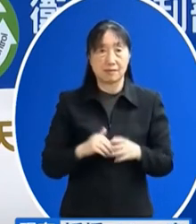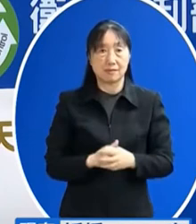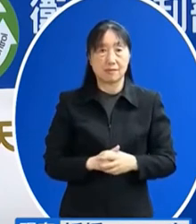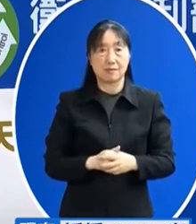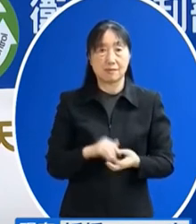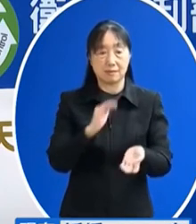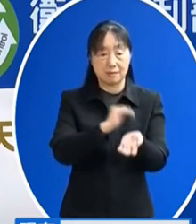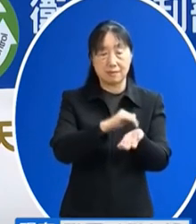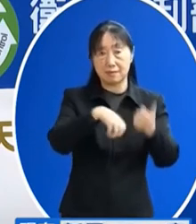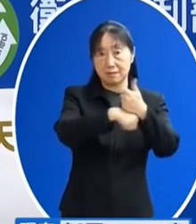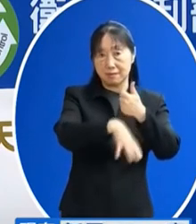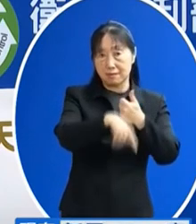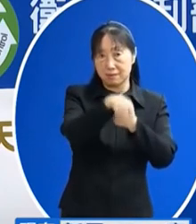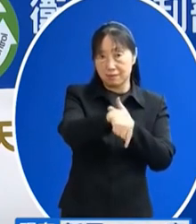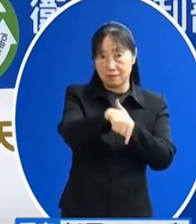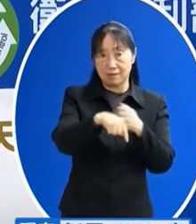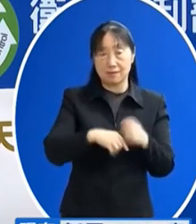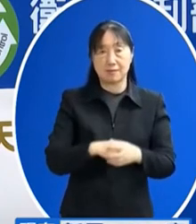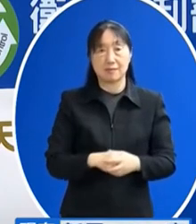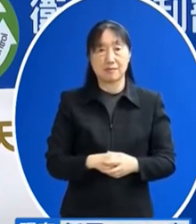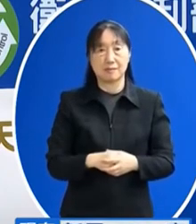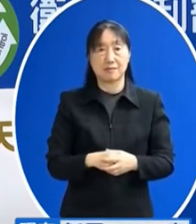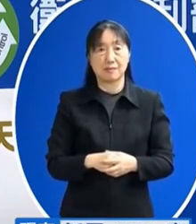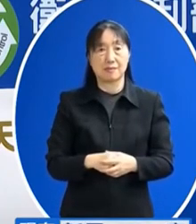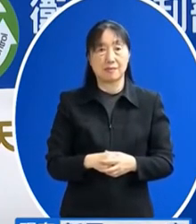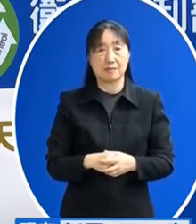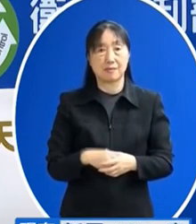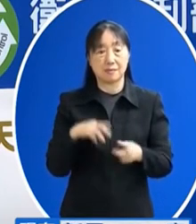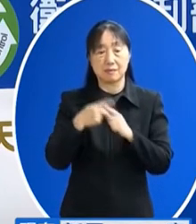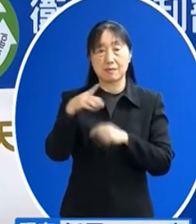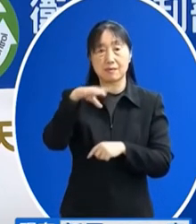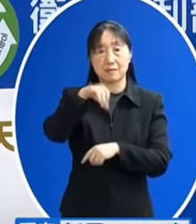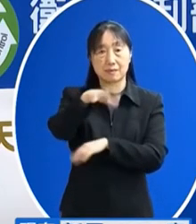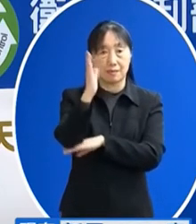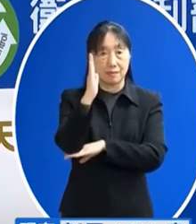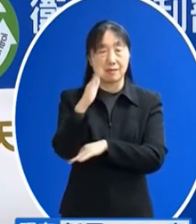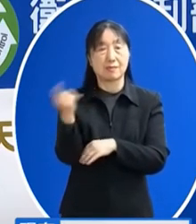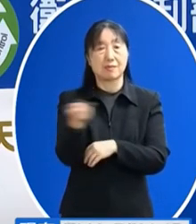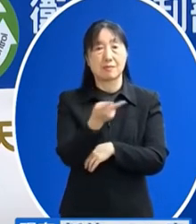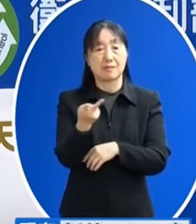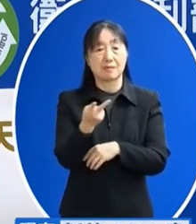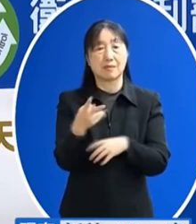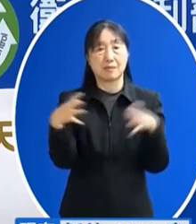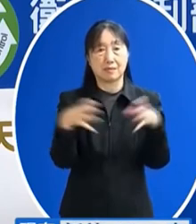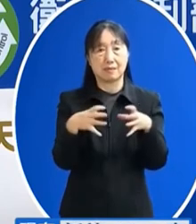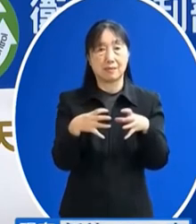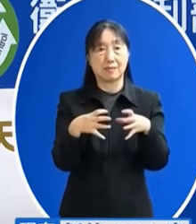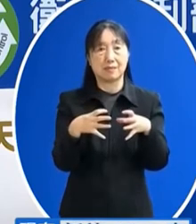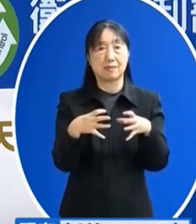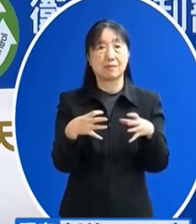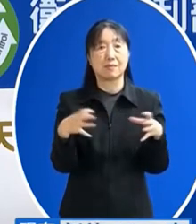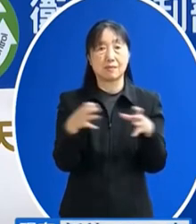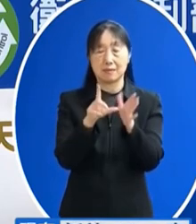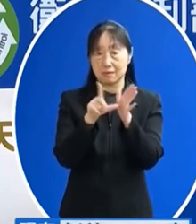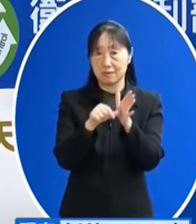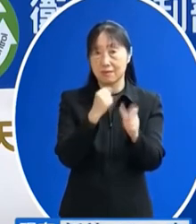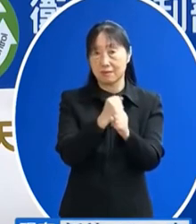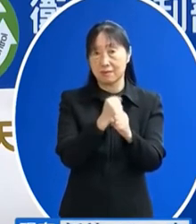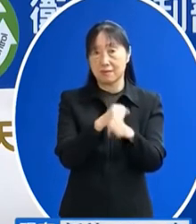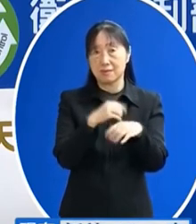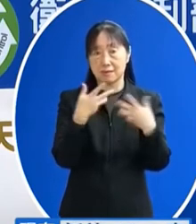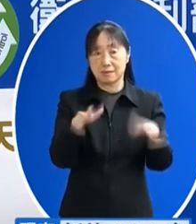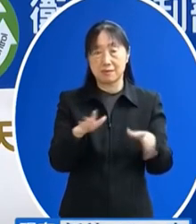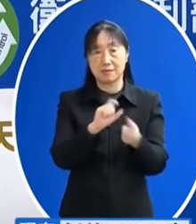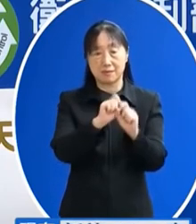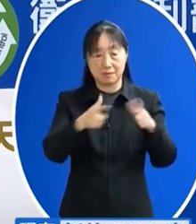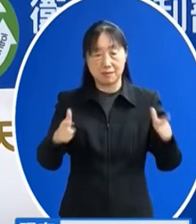以从医疗体系的本身跟这个地方政府的两方面都同时会来进行，从多角